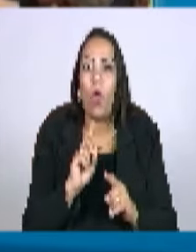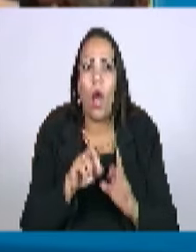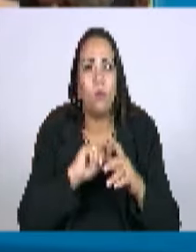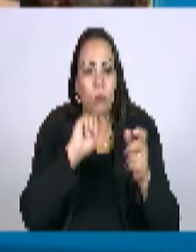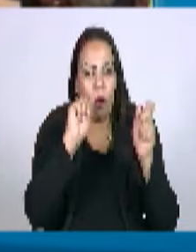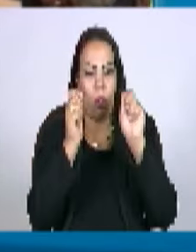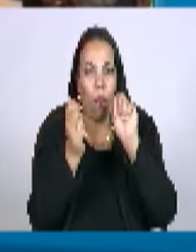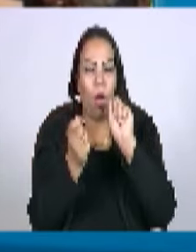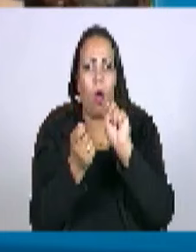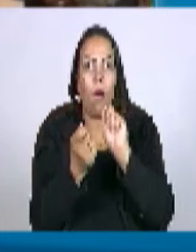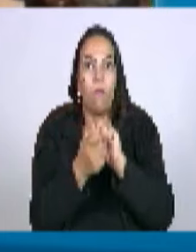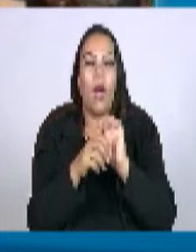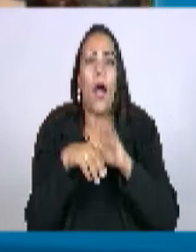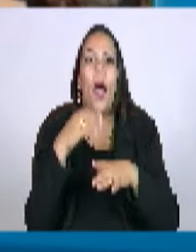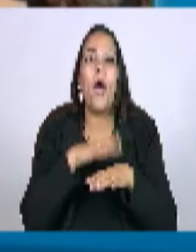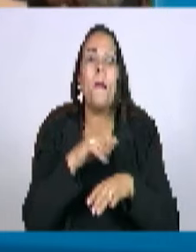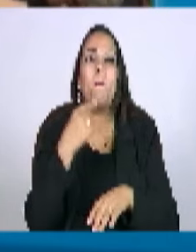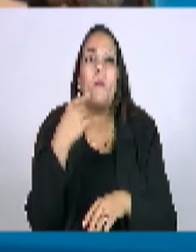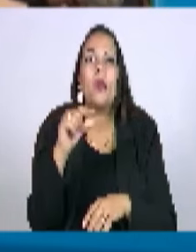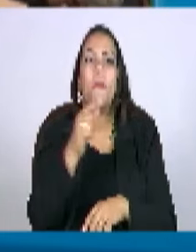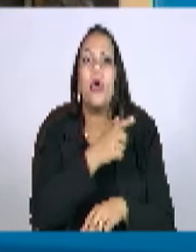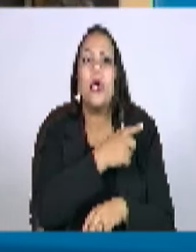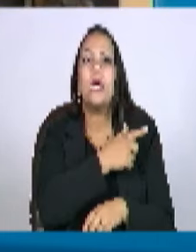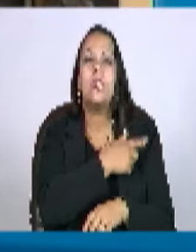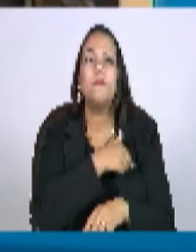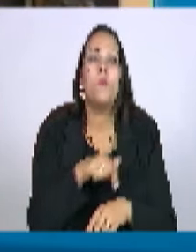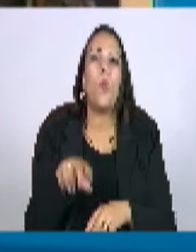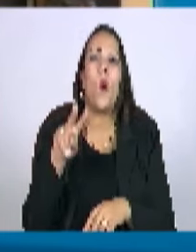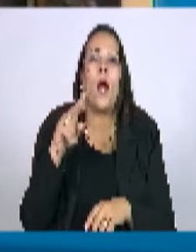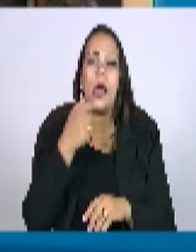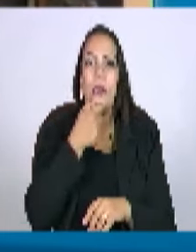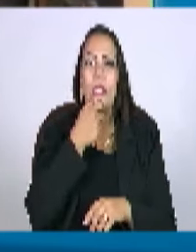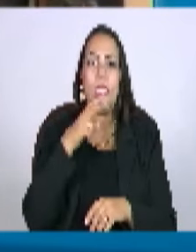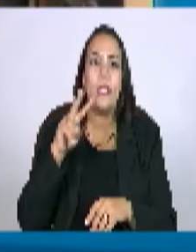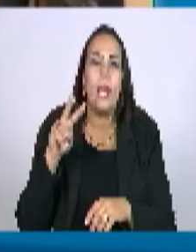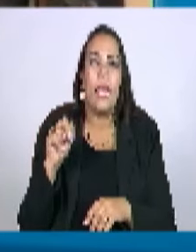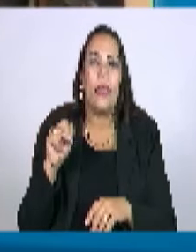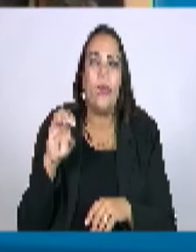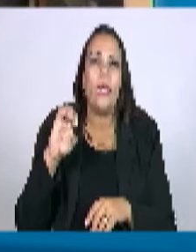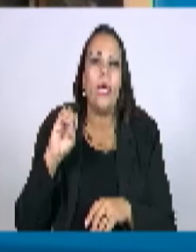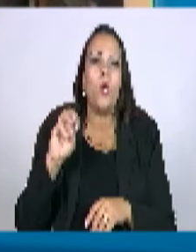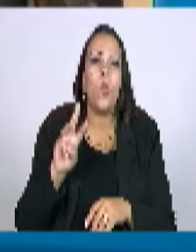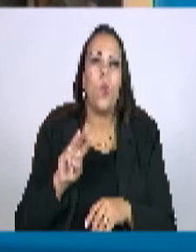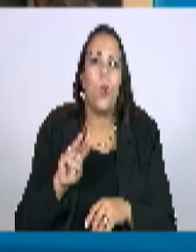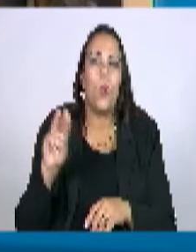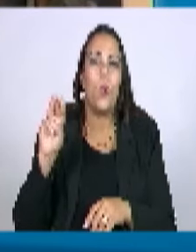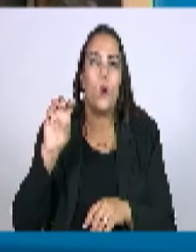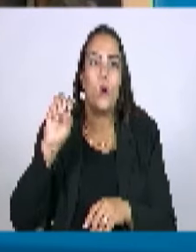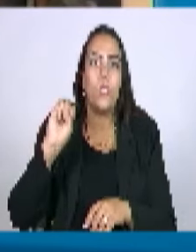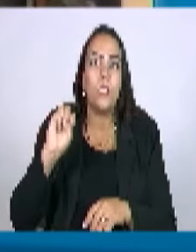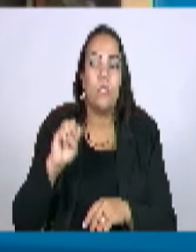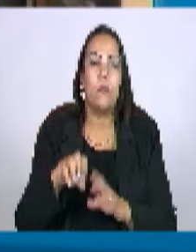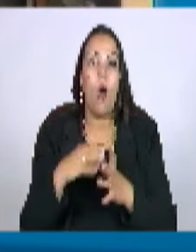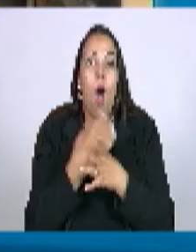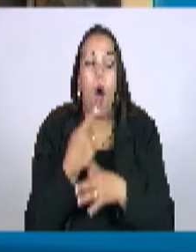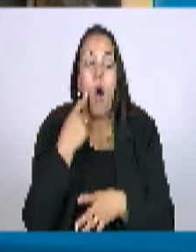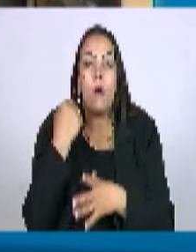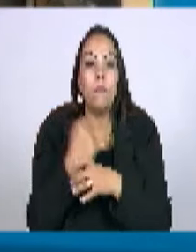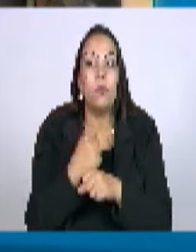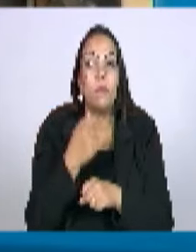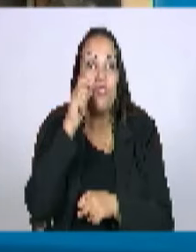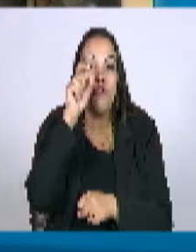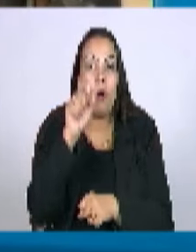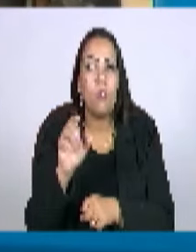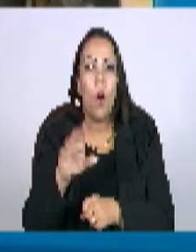الاصطناعي عبر برنامج اسمه نيوز هارفست استخدم هذا الشخص هذا